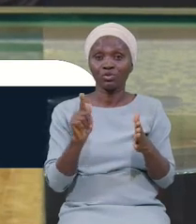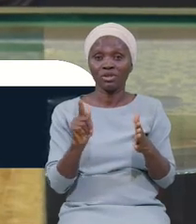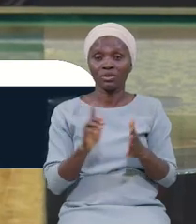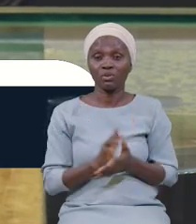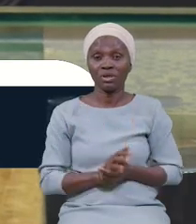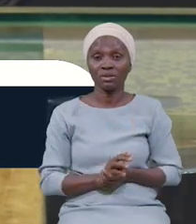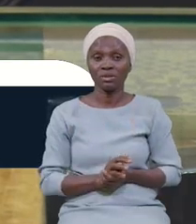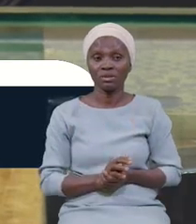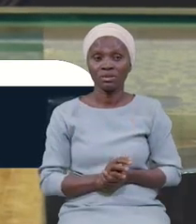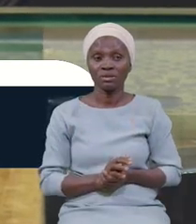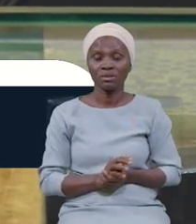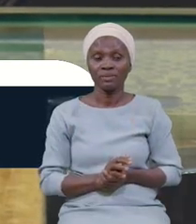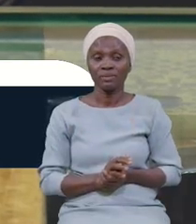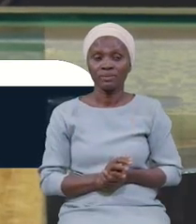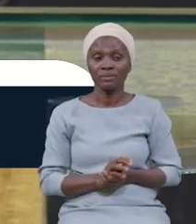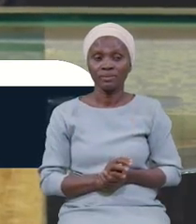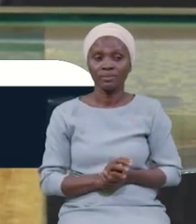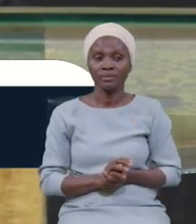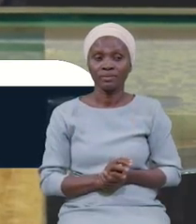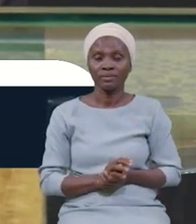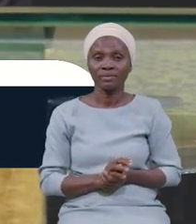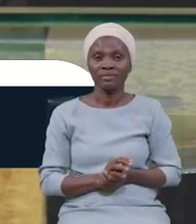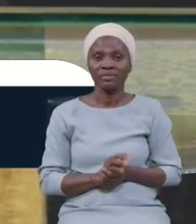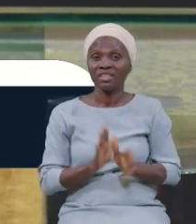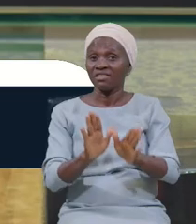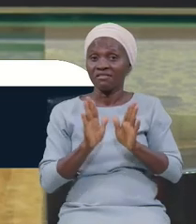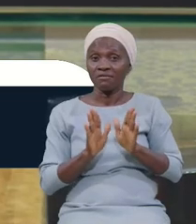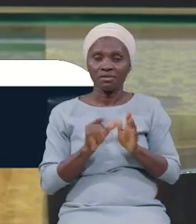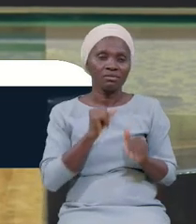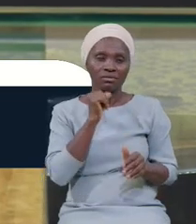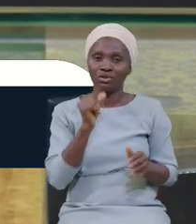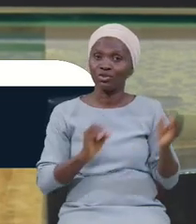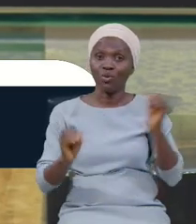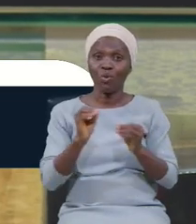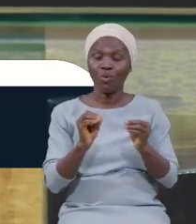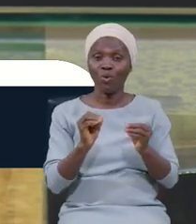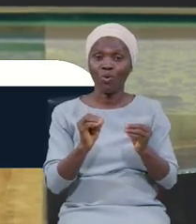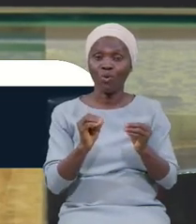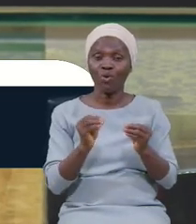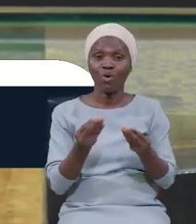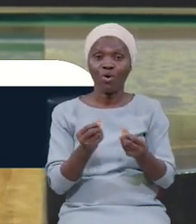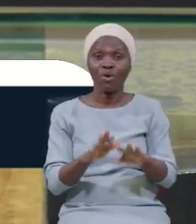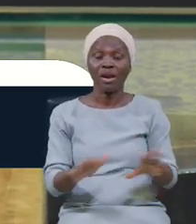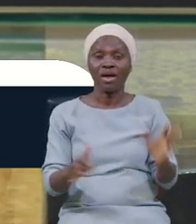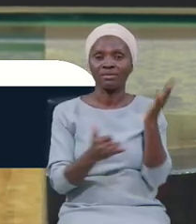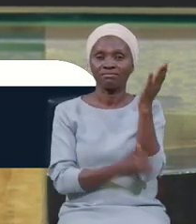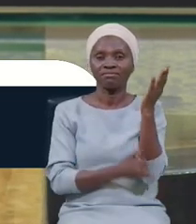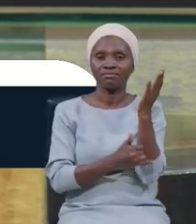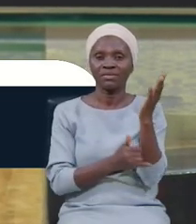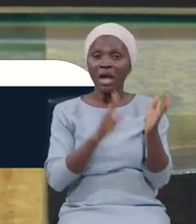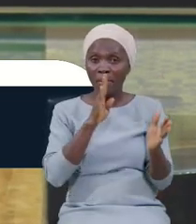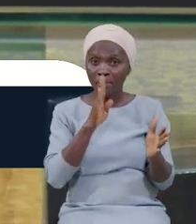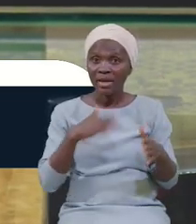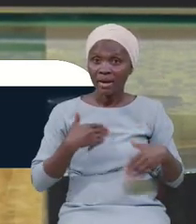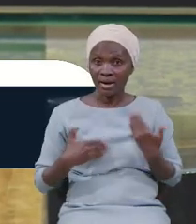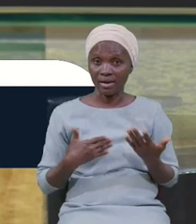Joël 2, verset 21. Terre, ne crains pas. Sois dans l'allégresse